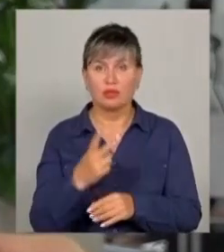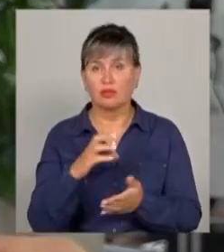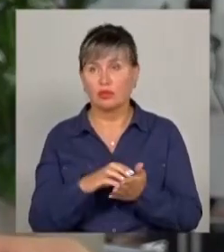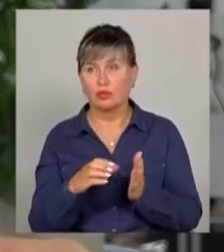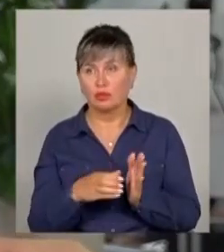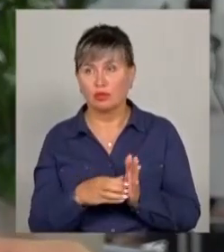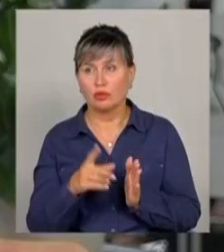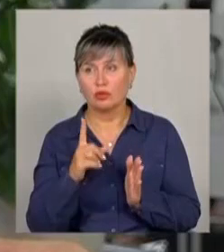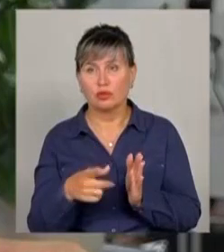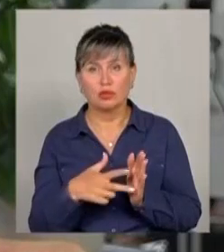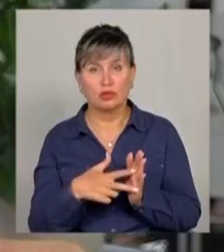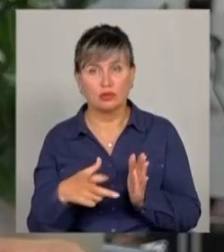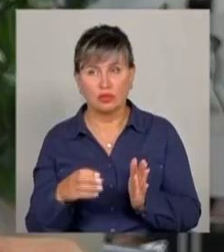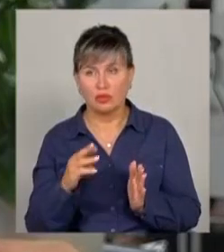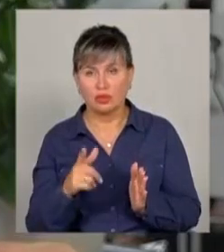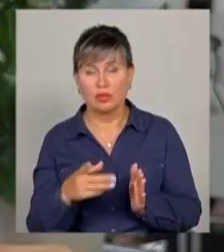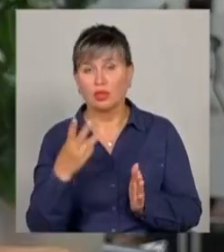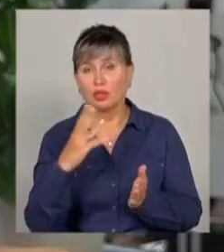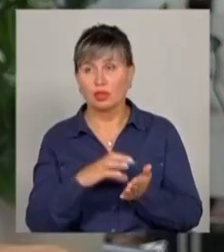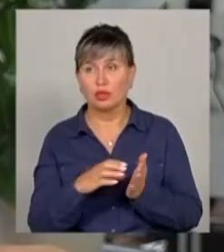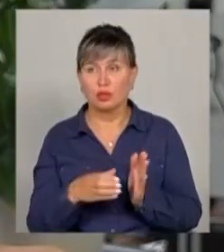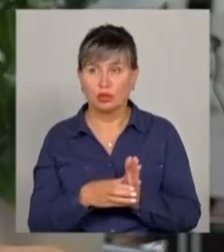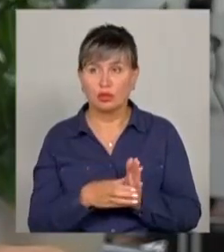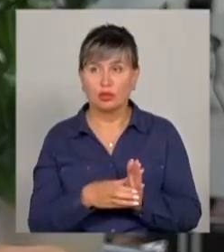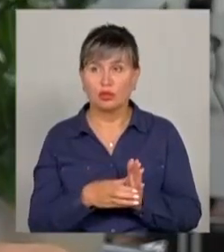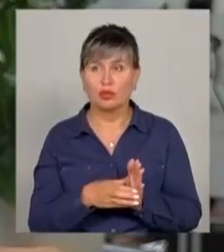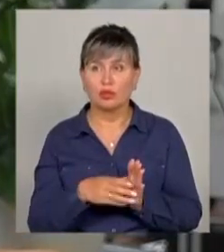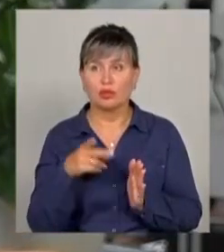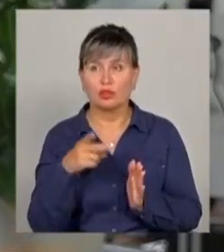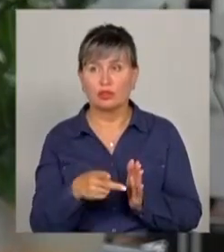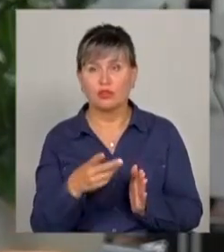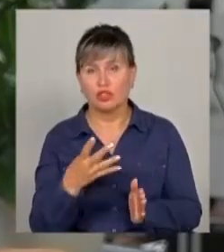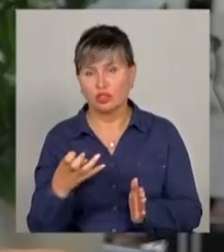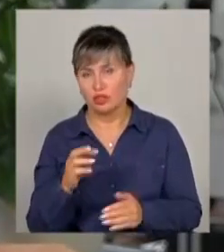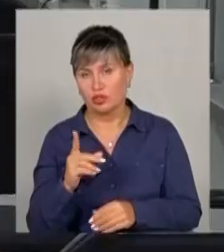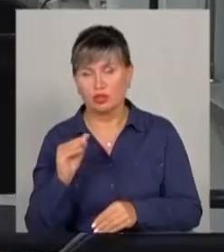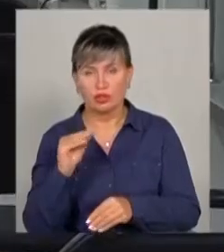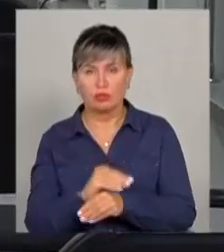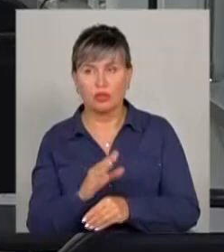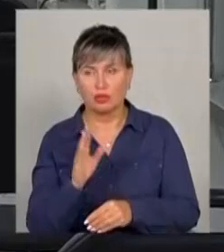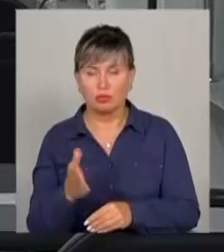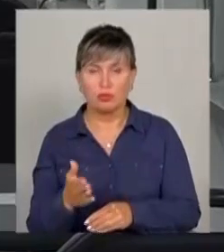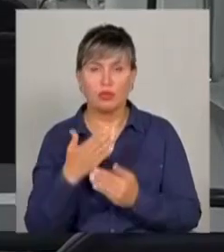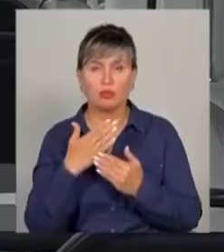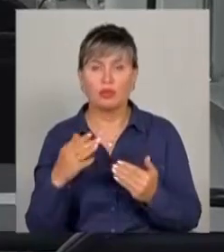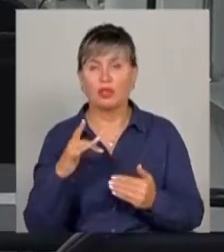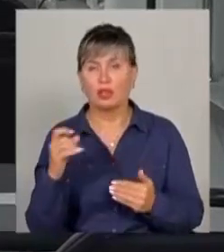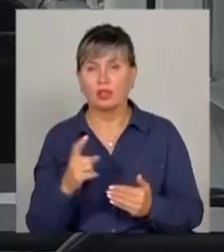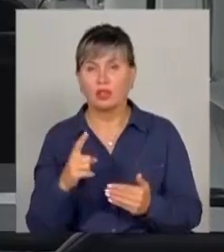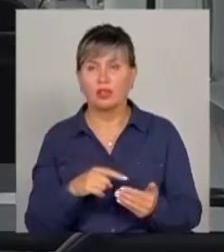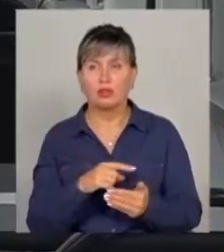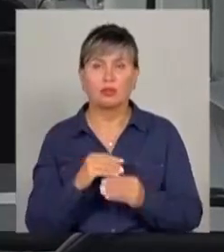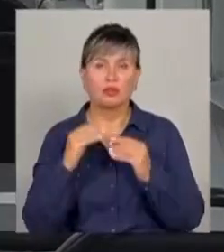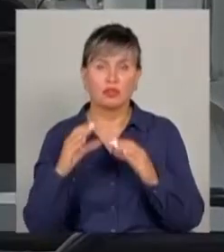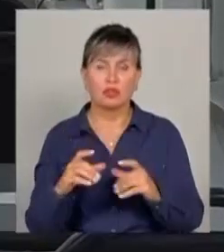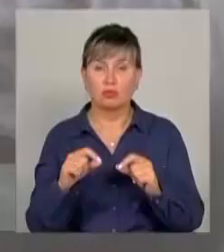порядка 1800 тенге и трехкомнатная 2400 тенге. Последний раз тариф на воду в городе